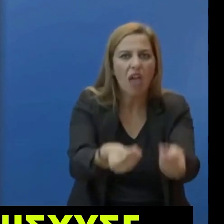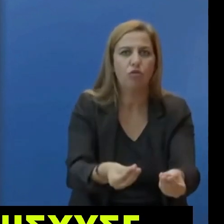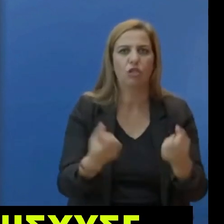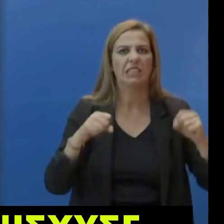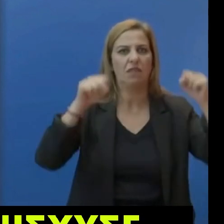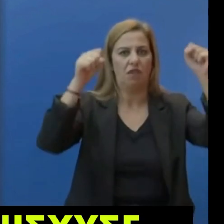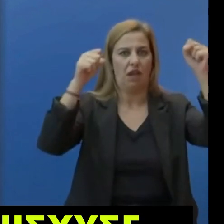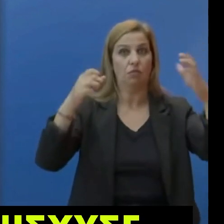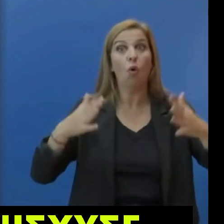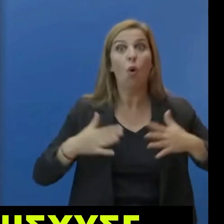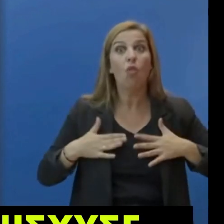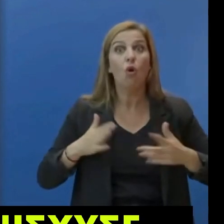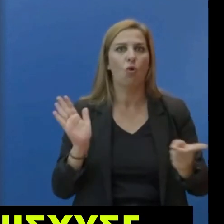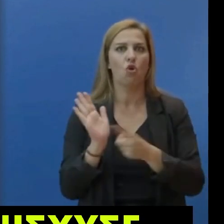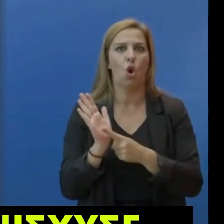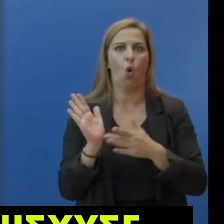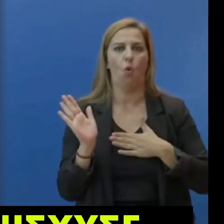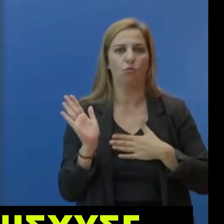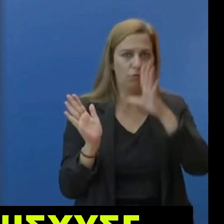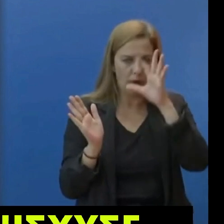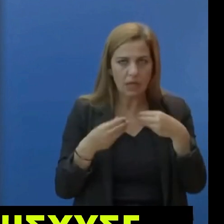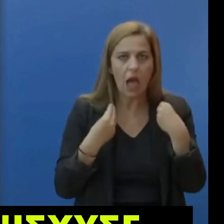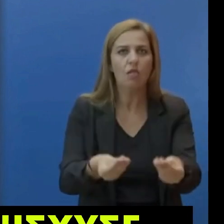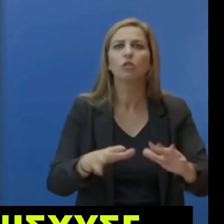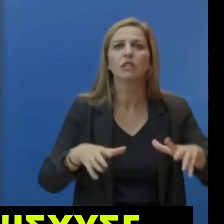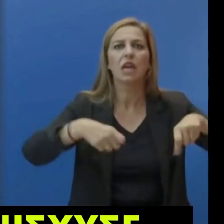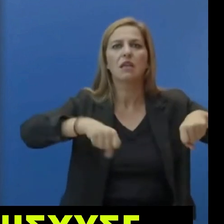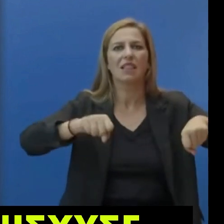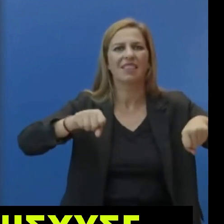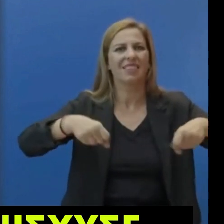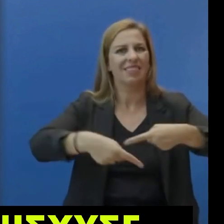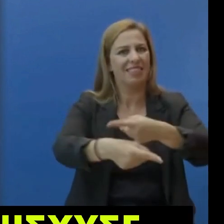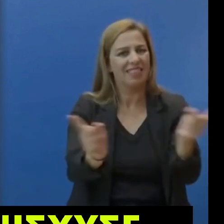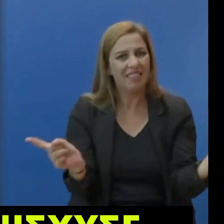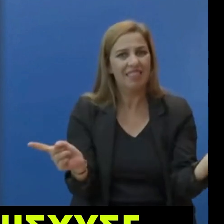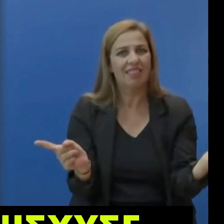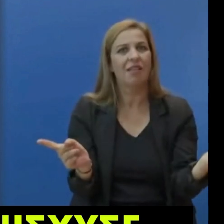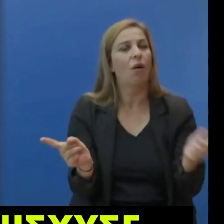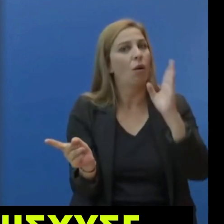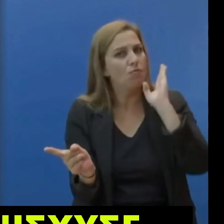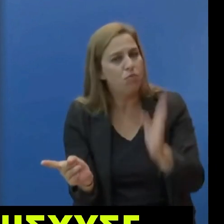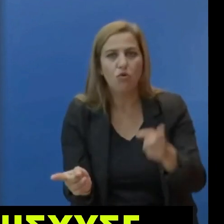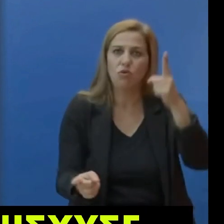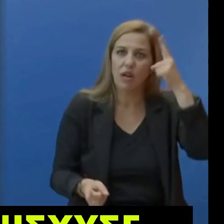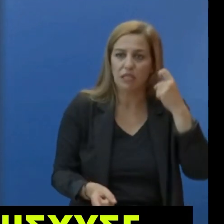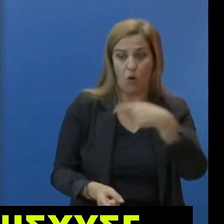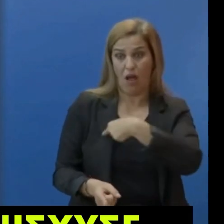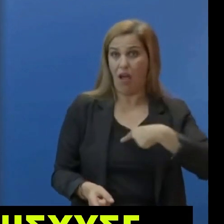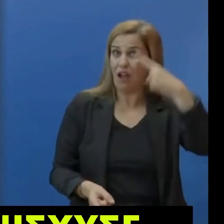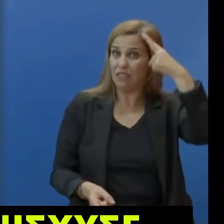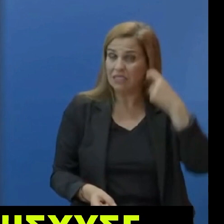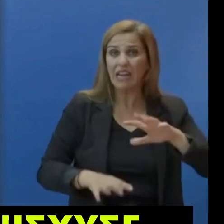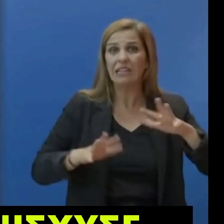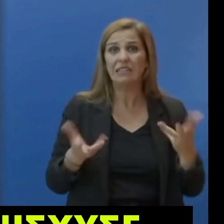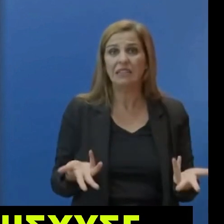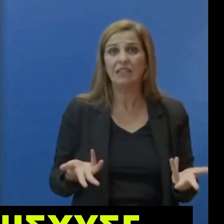μας κυβέρνηση και ο δικός μας νόμος που τους έδωσε τη δυνατότητα να γνωρίζουν και να γνωρίζουν και οι εργοδότες ότι είναι